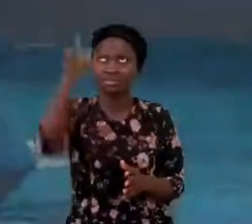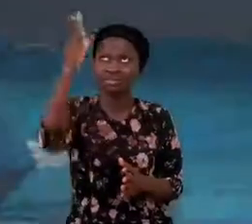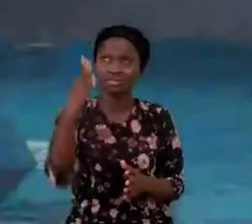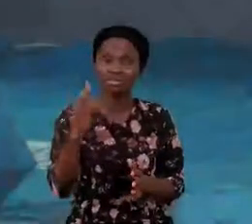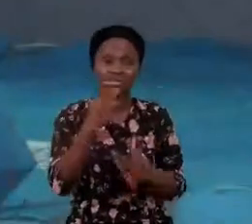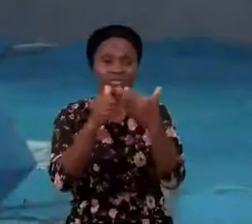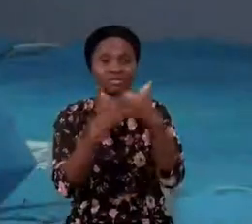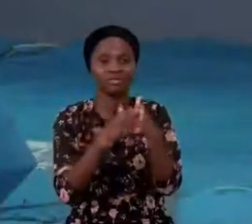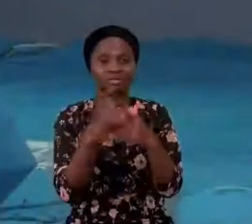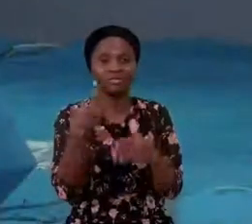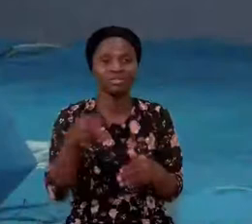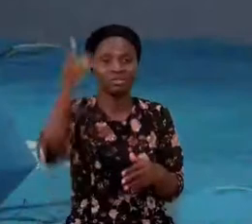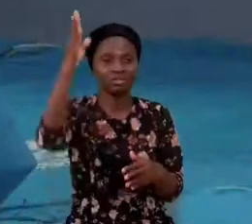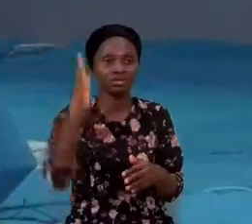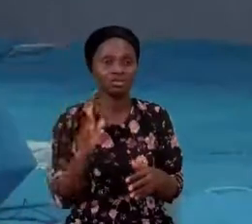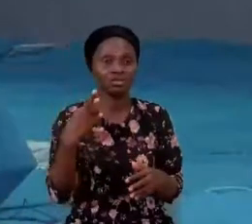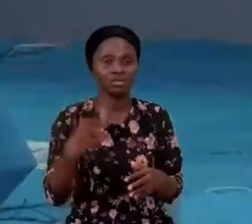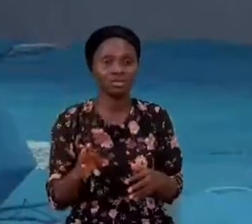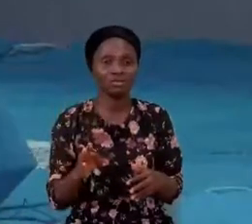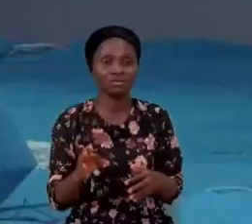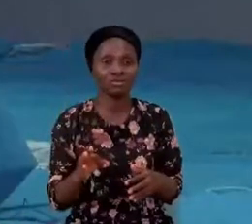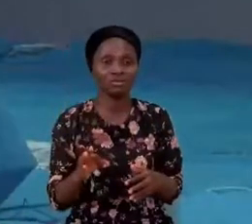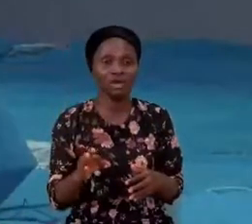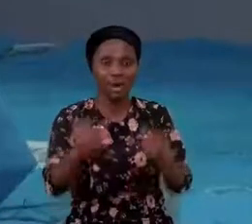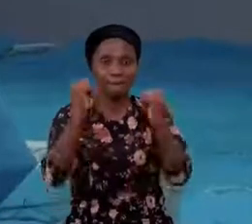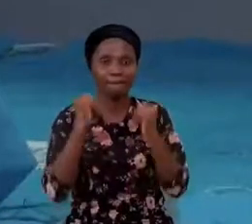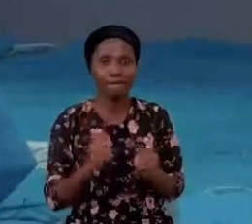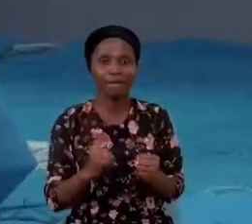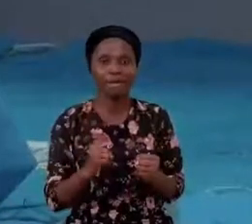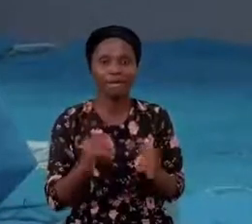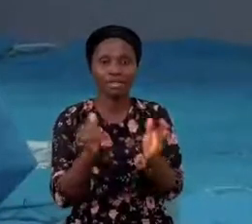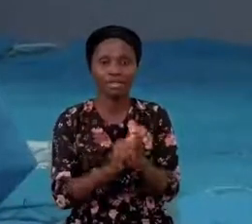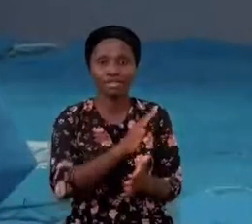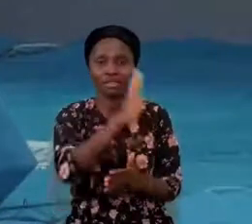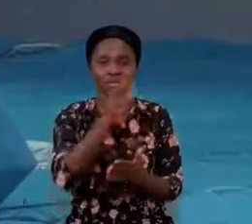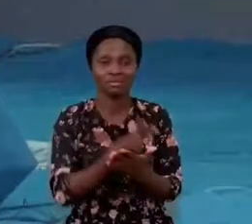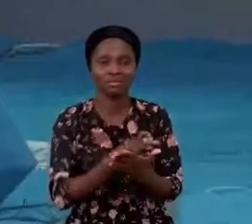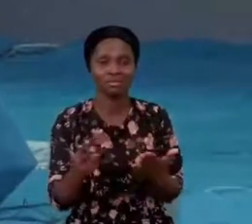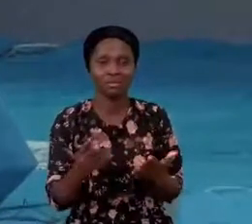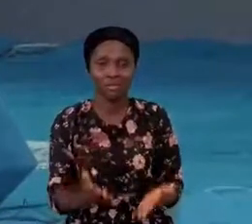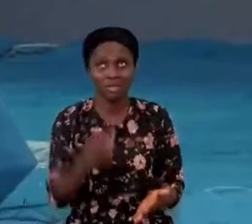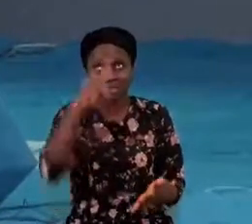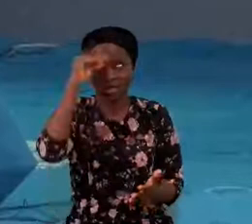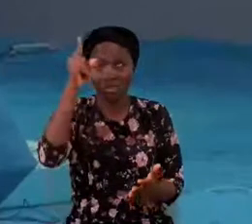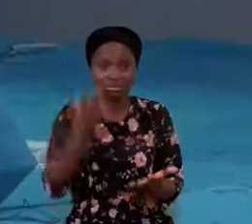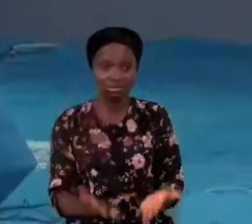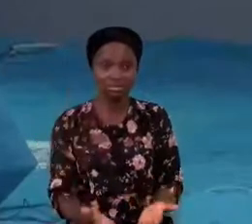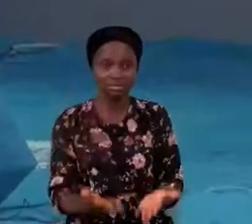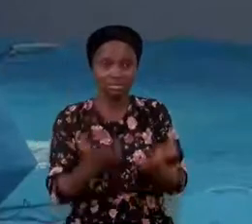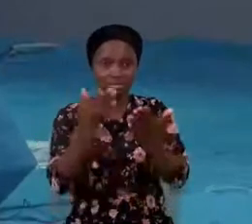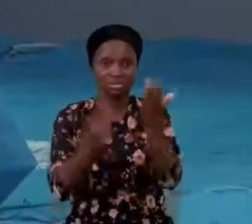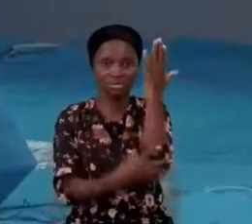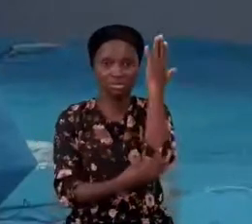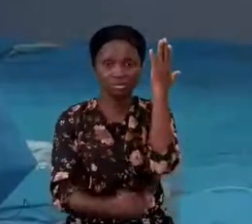infaillible, de la poussière, il retire le pauvre de la poussière. Il, du